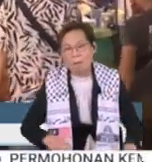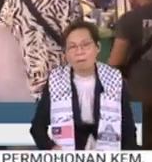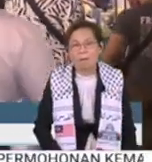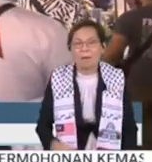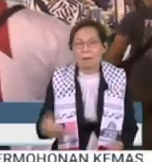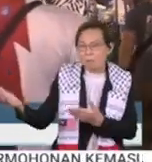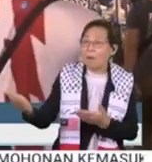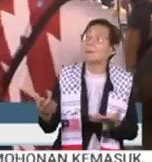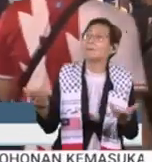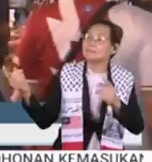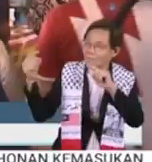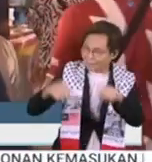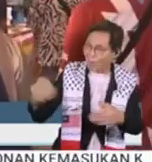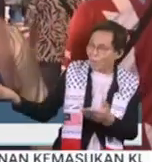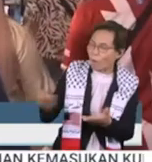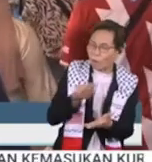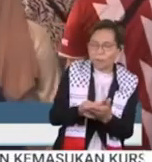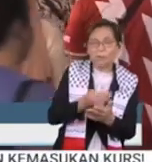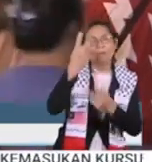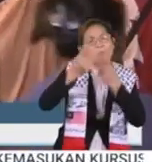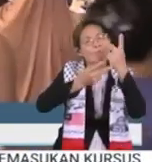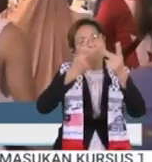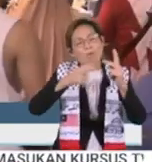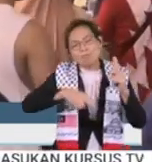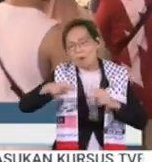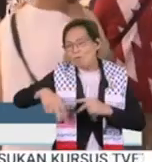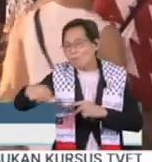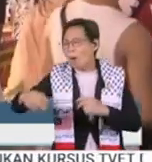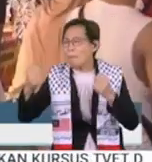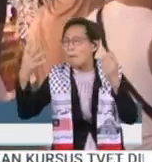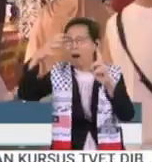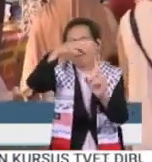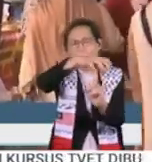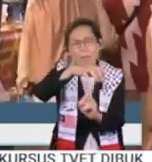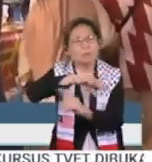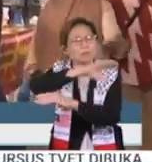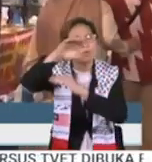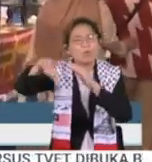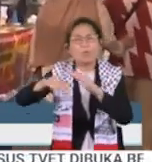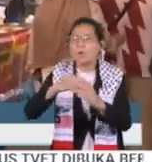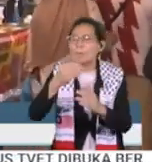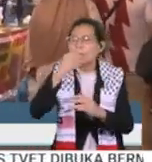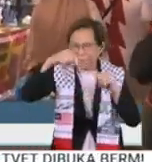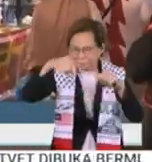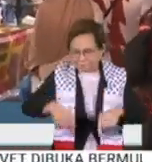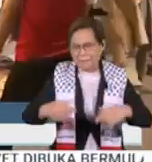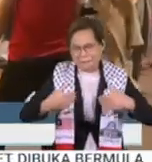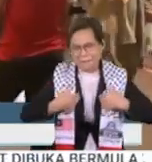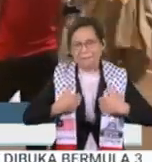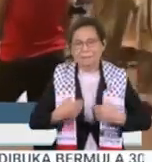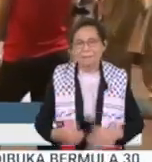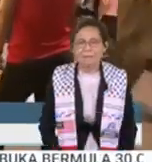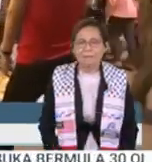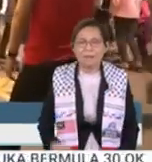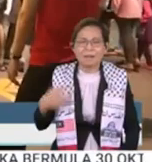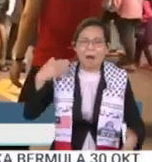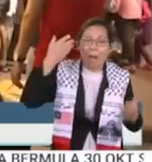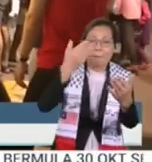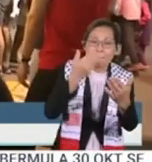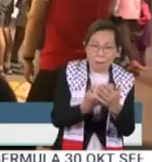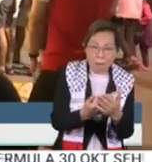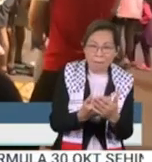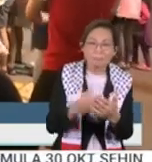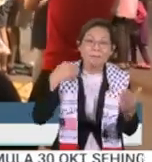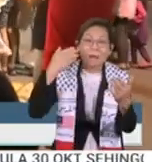kena bawa duit sialah untuk jalan-jalan di sini. Memang kedai memang banyak. Semua makanan memang ada. Ini siapapun memang ada. We just arrived